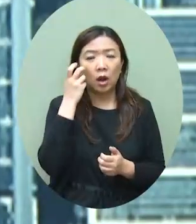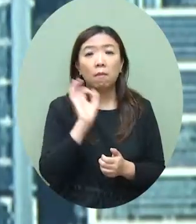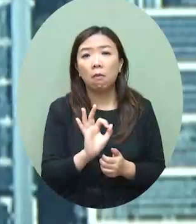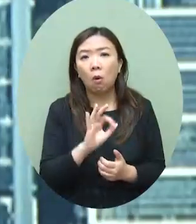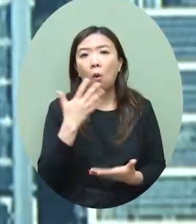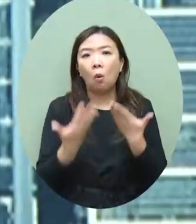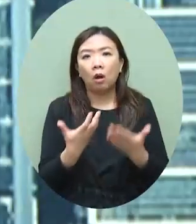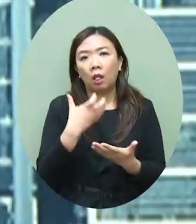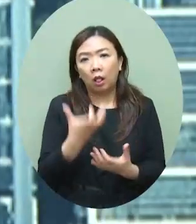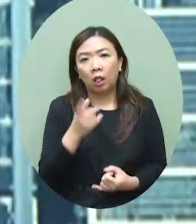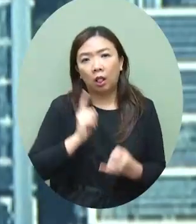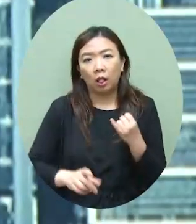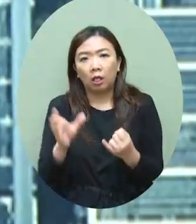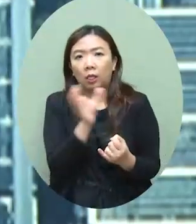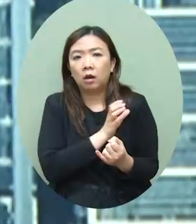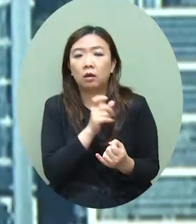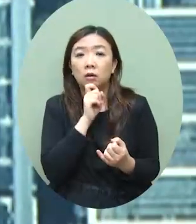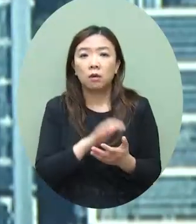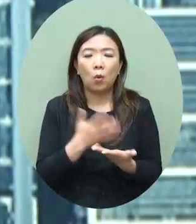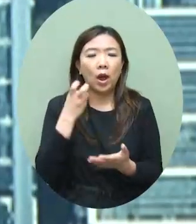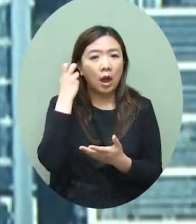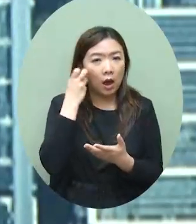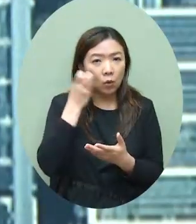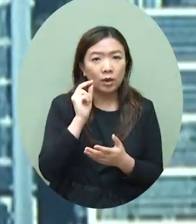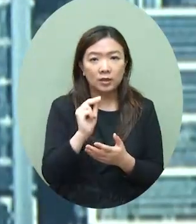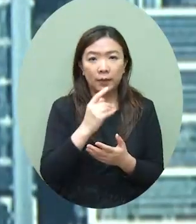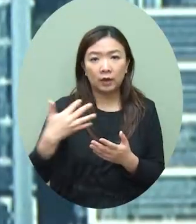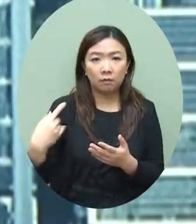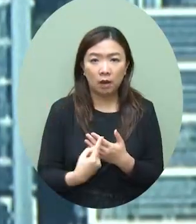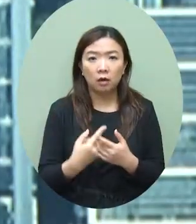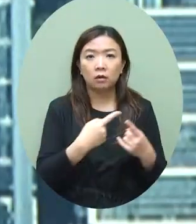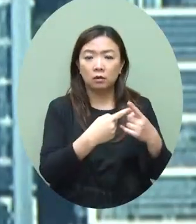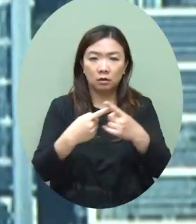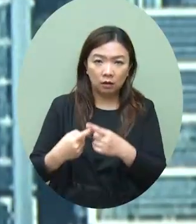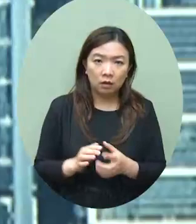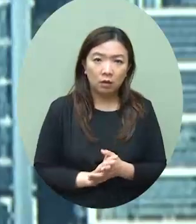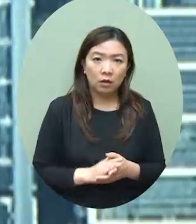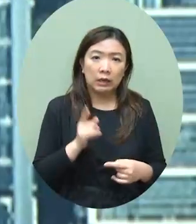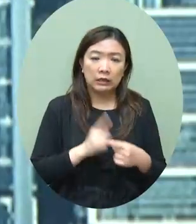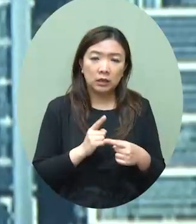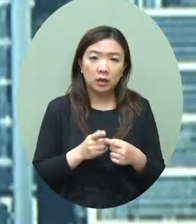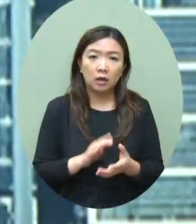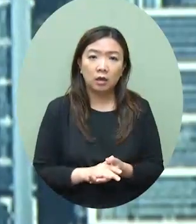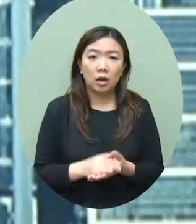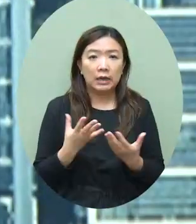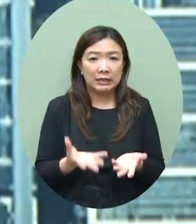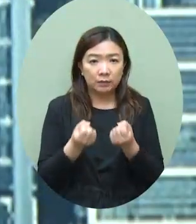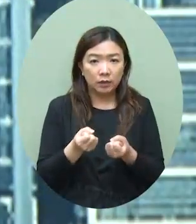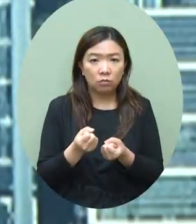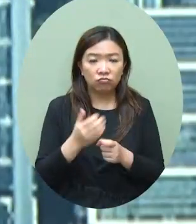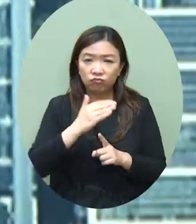代價，亦都要考慮我哋700多萬人佢嗰個能夠承受嗰個嘅程